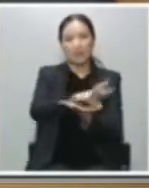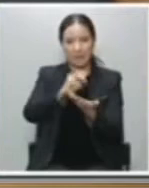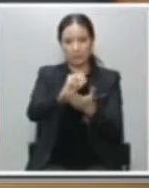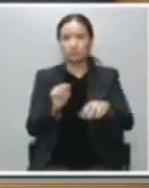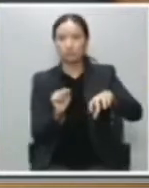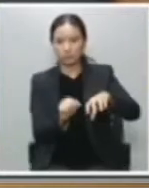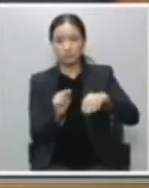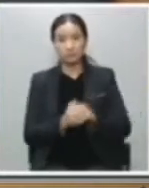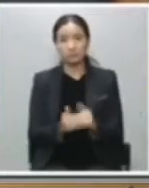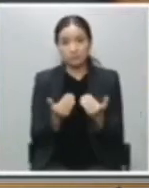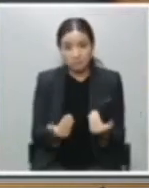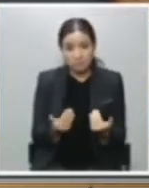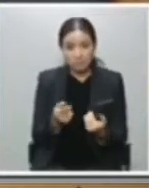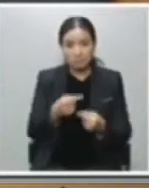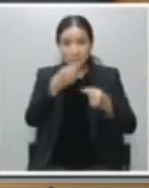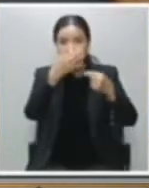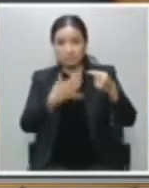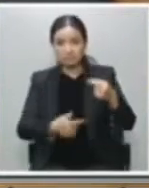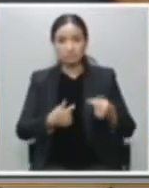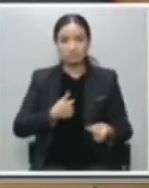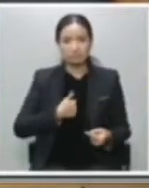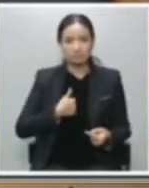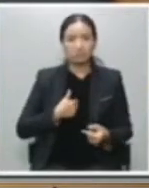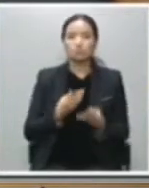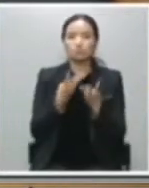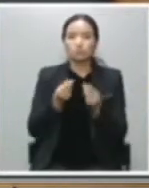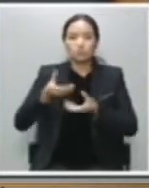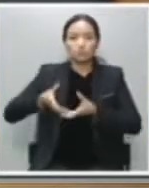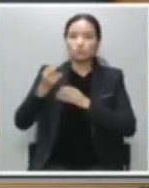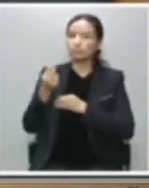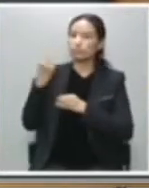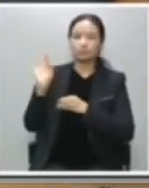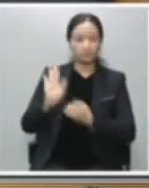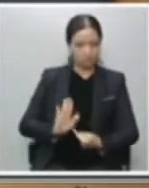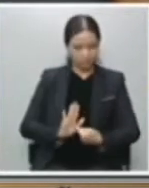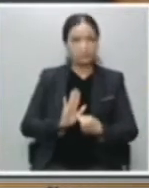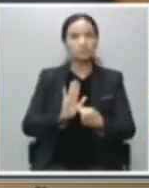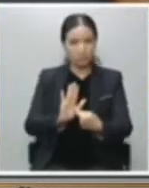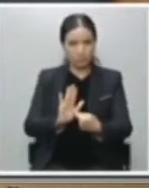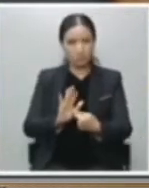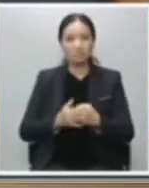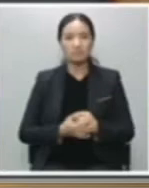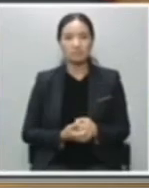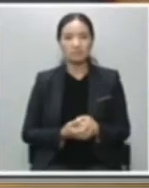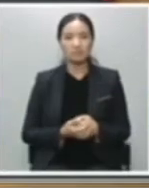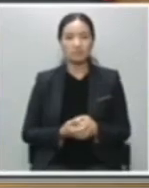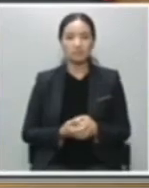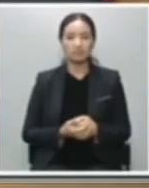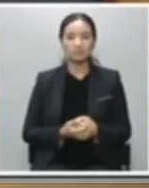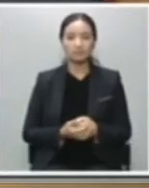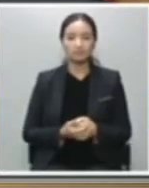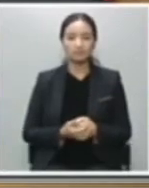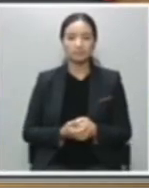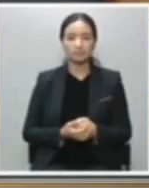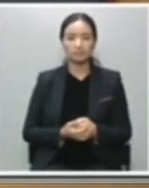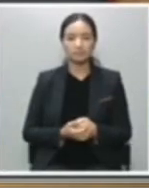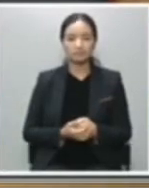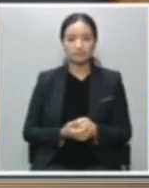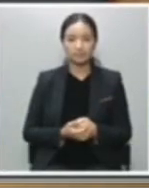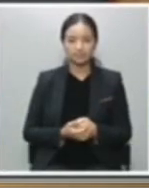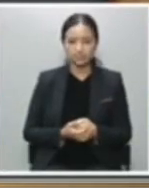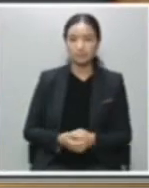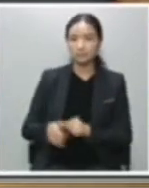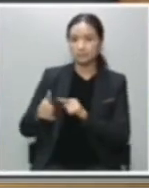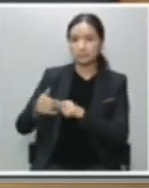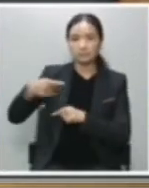ายเนี่ยเราจะรู้ผมไม่ย้อนตัวเลขกับท่านประธานผมยกตัวอย่างให้ปัดเริ่มตั้งแต่รุ่นของพลเอกชาติ